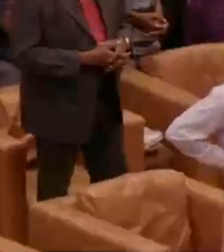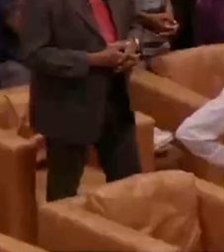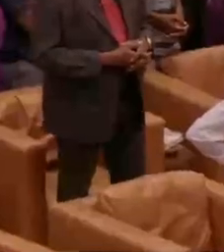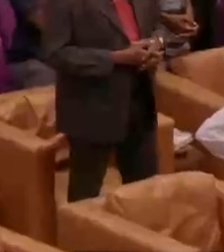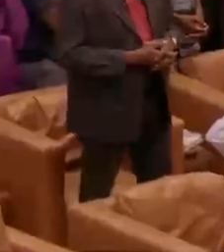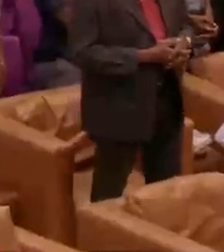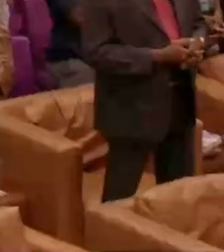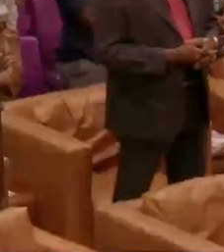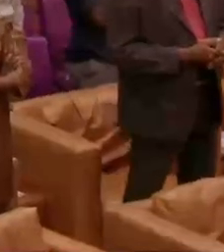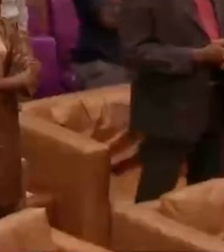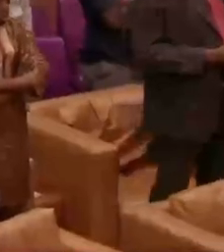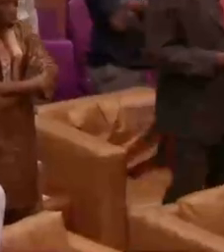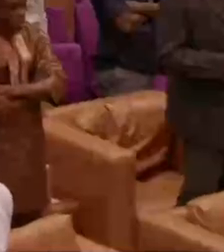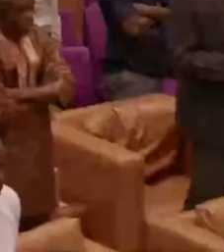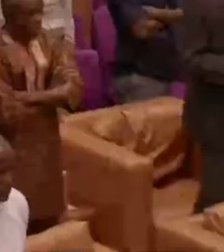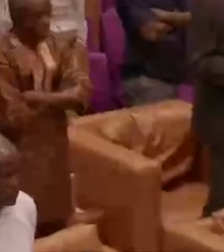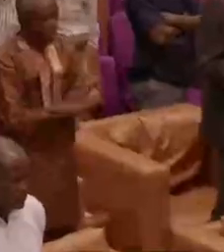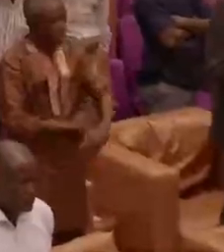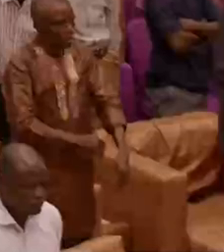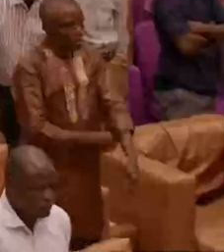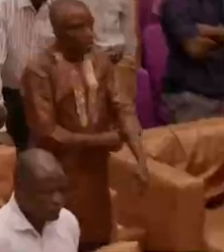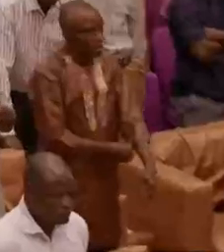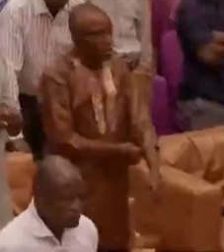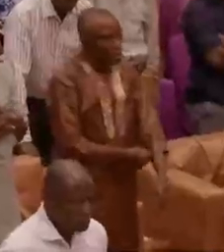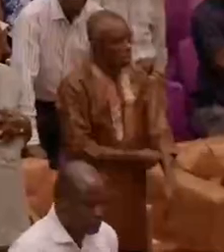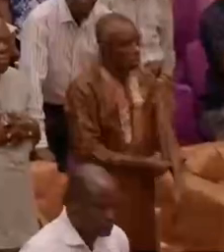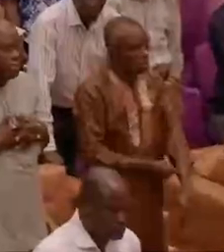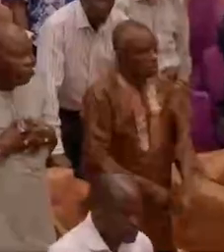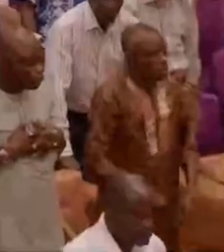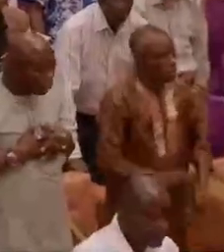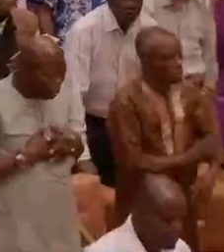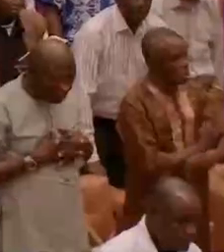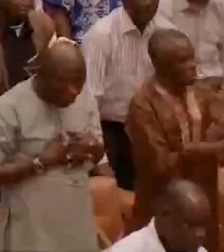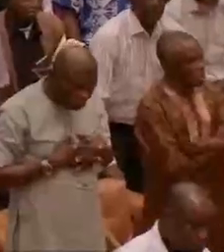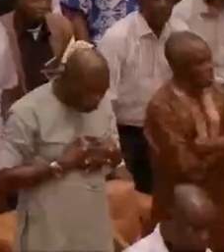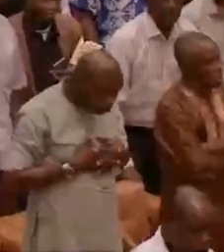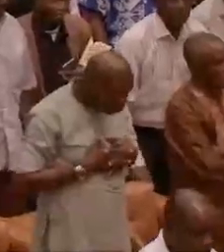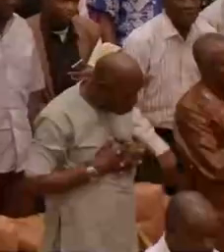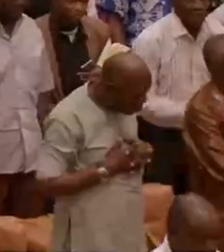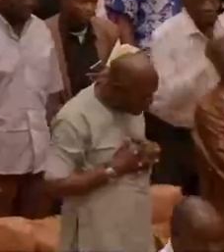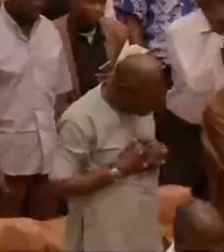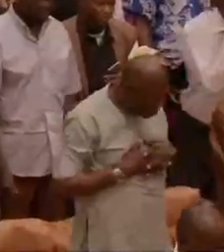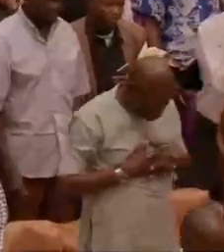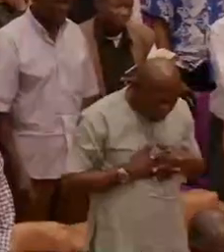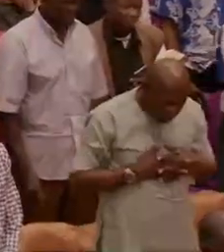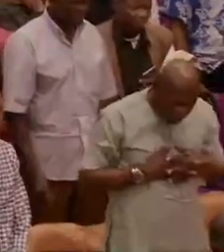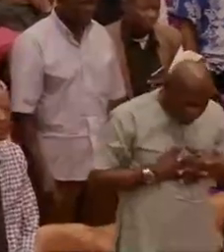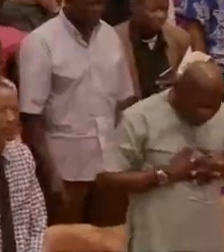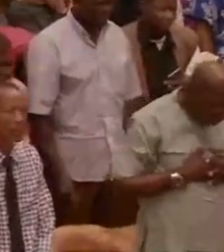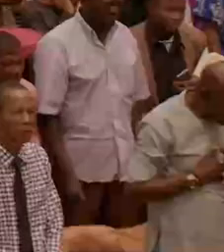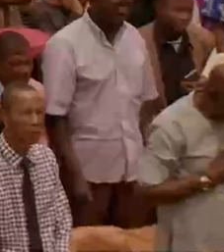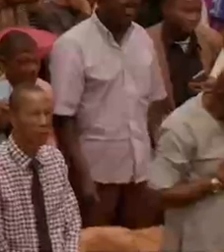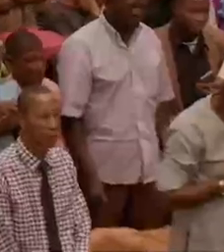ciel nous devons continuer de prier élevons la voix pour prier le Seigneur ce soir le